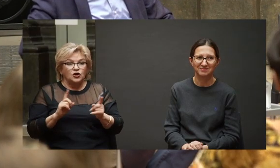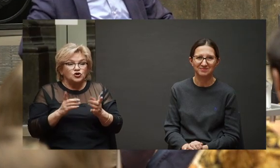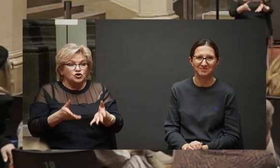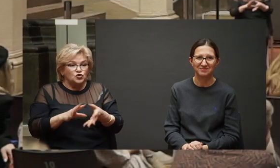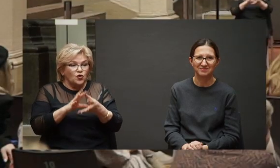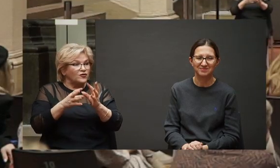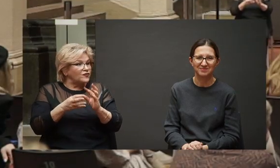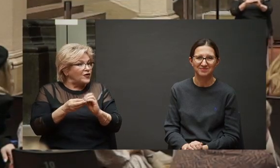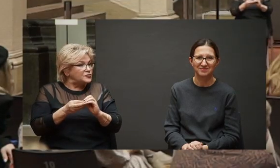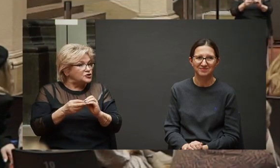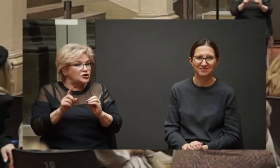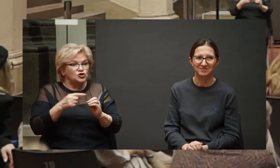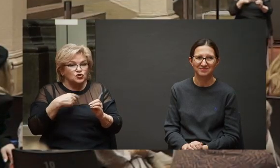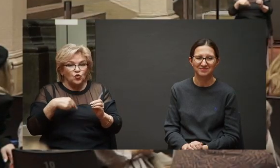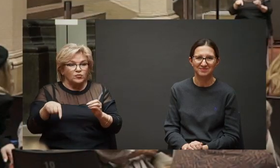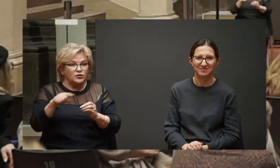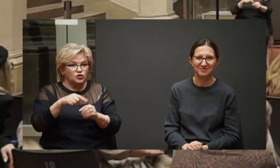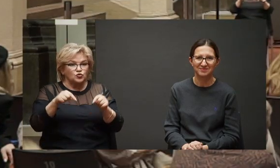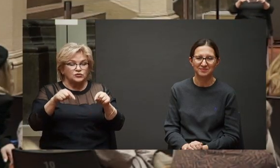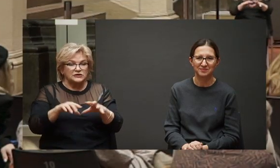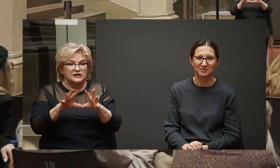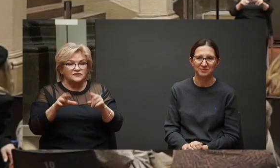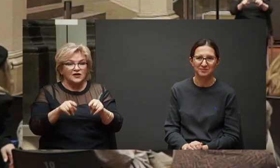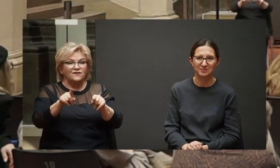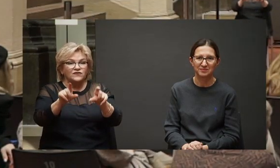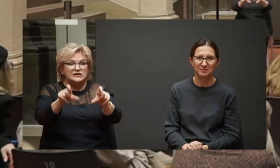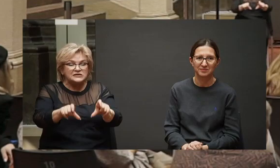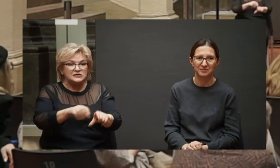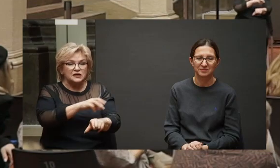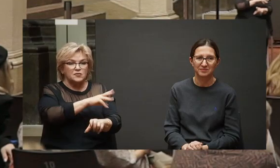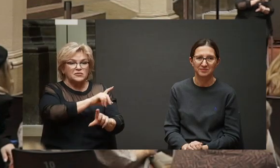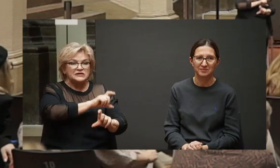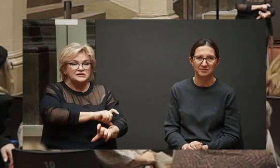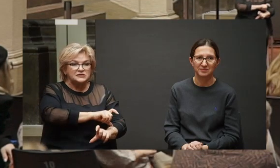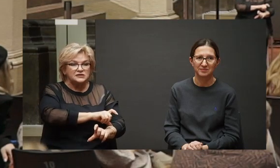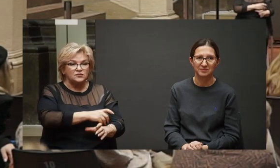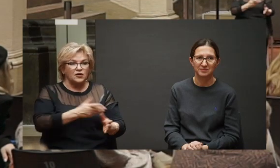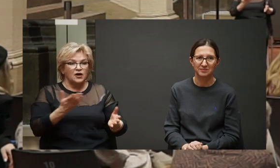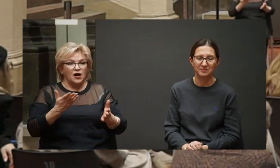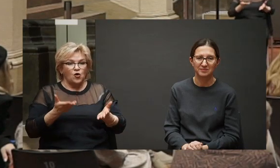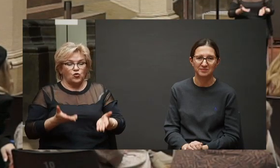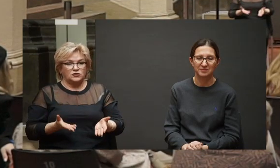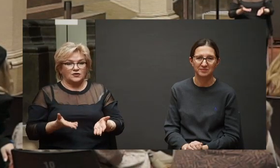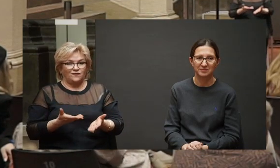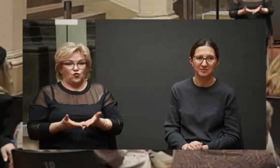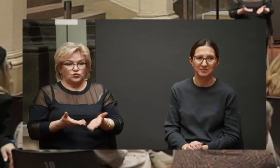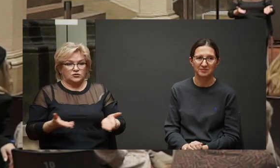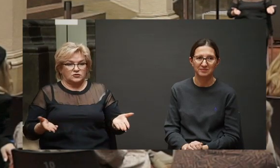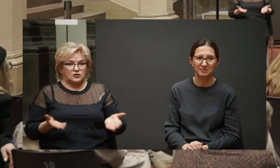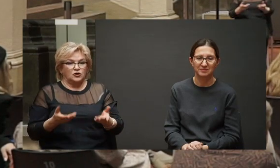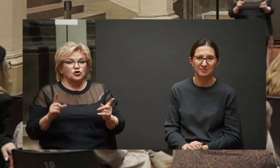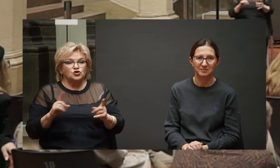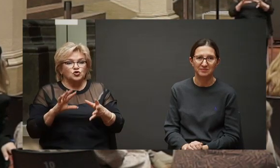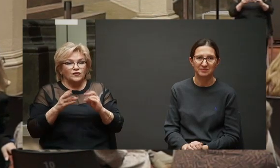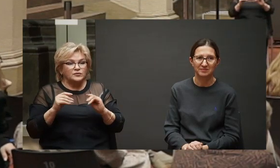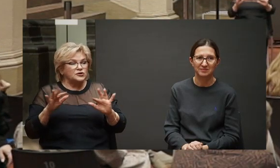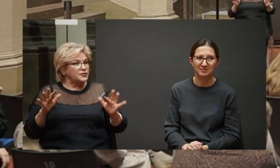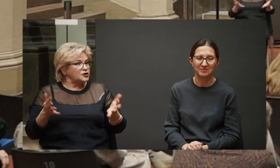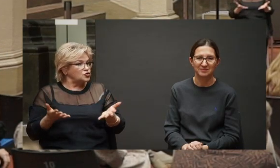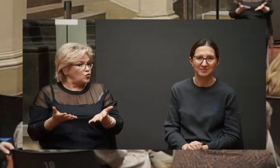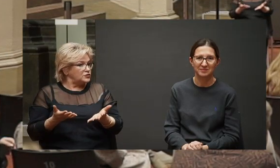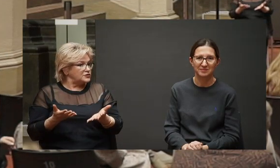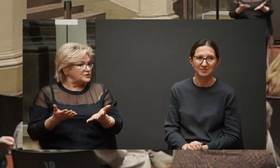вообще, что мы тут все, вот мы вот вы тут сидите, мы сидим, какой-то вот, что вообще